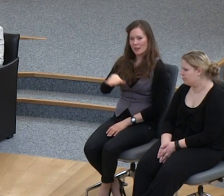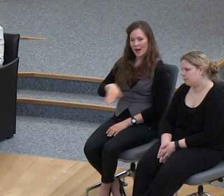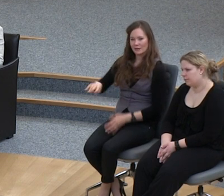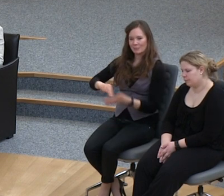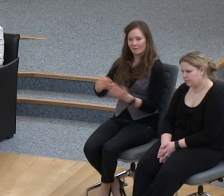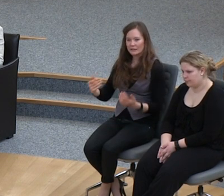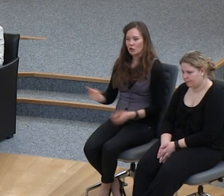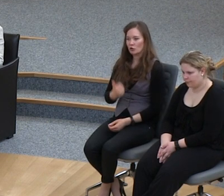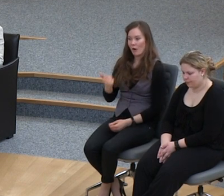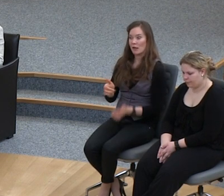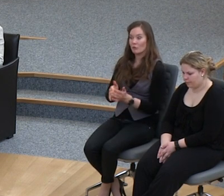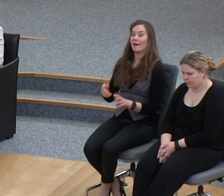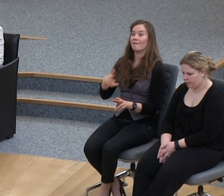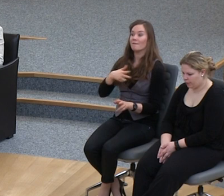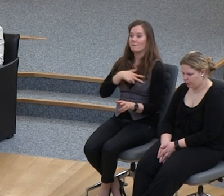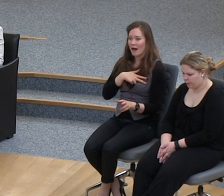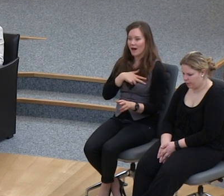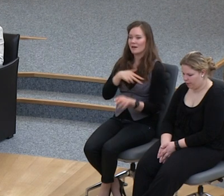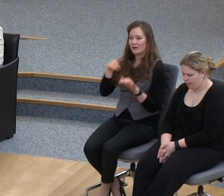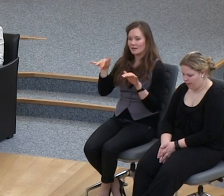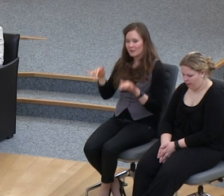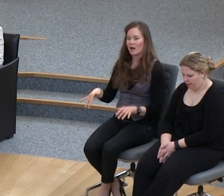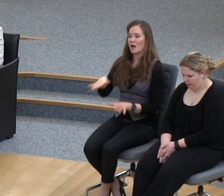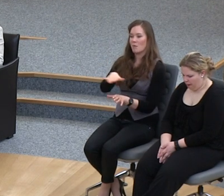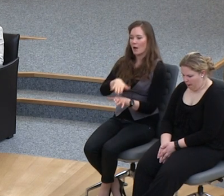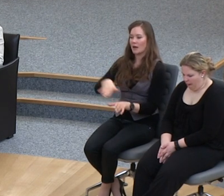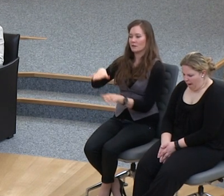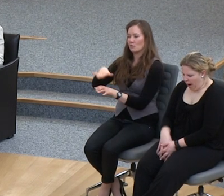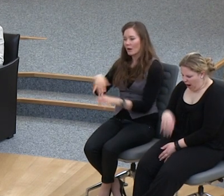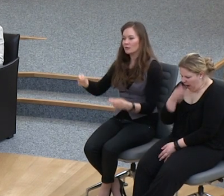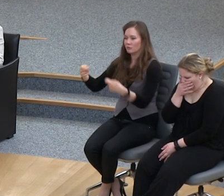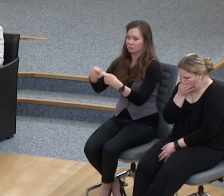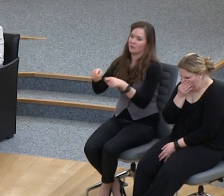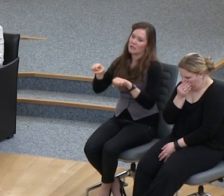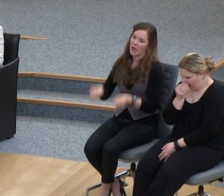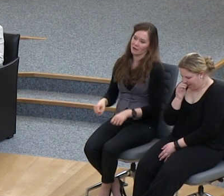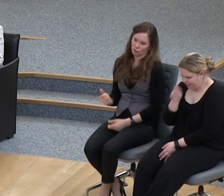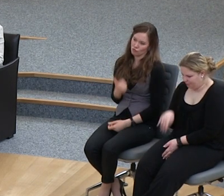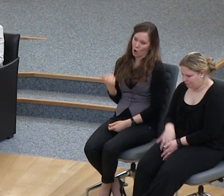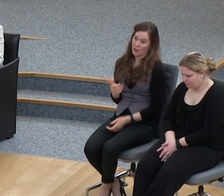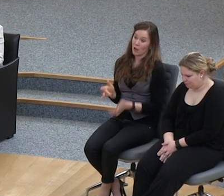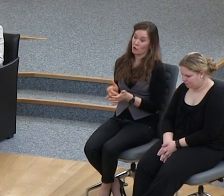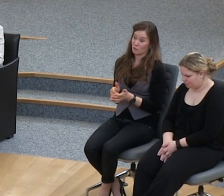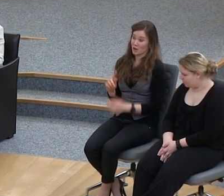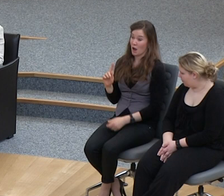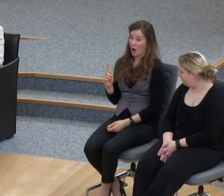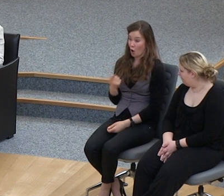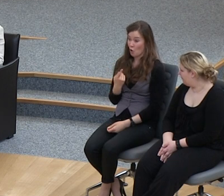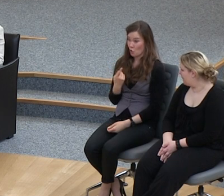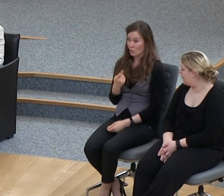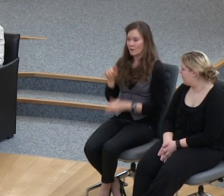jetzt finde, ist, dass er wirklich als Querschnittsangelegenheit angelegt ist. Das ist ja auch eine durch die